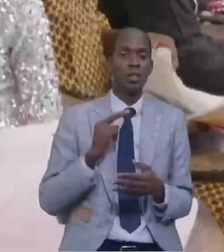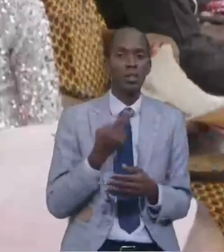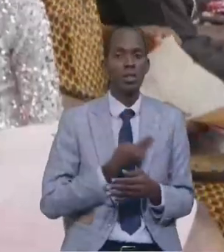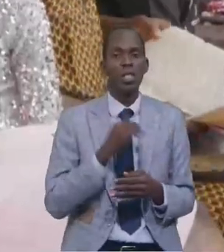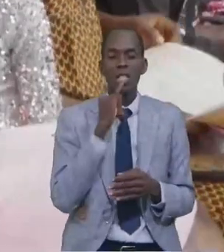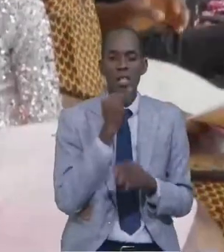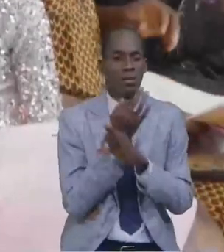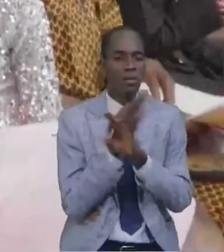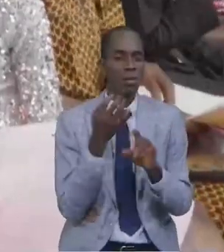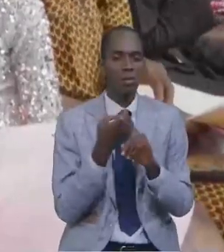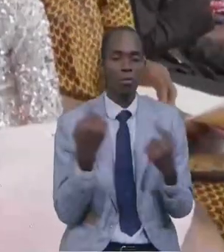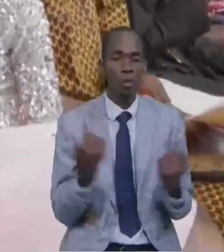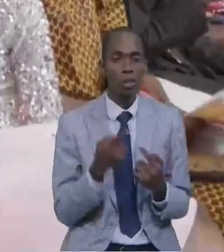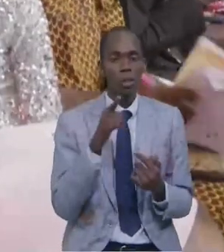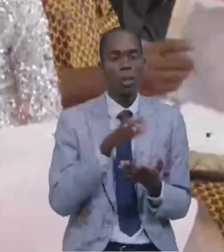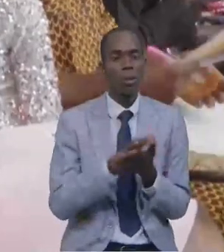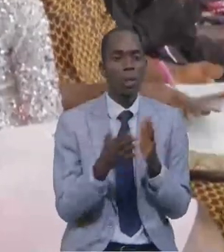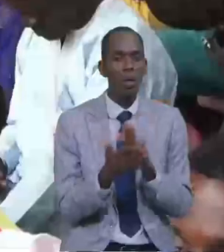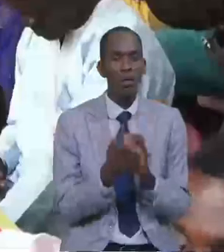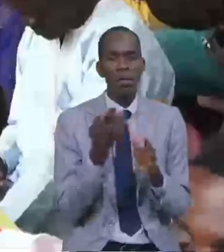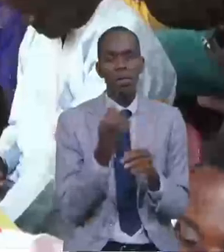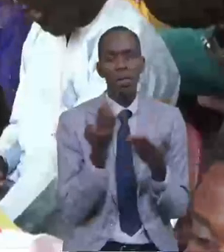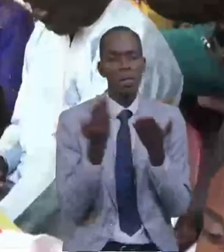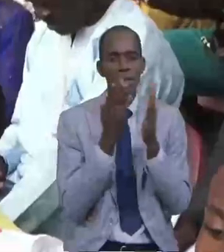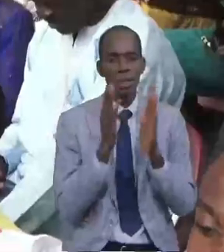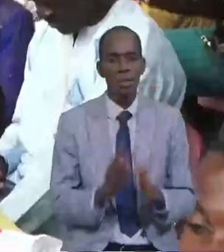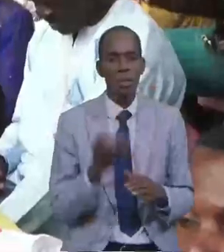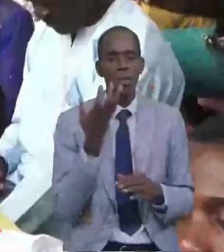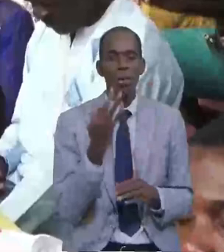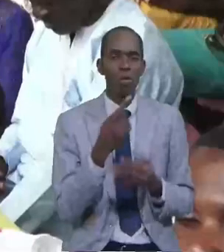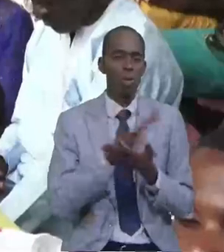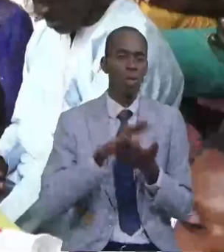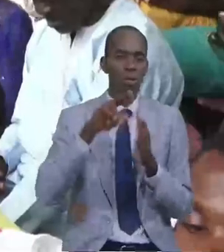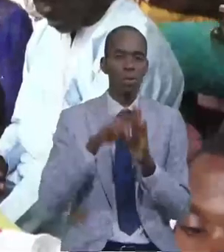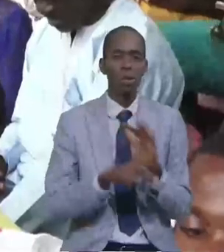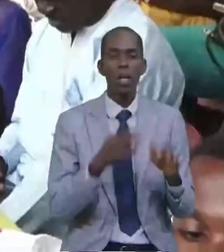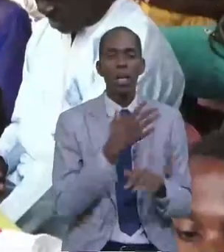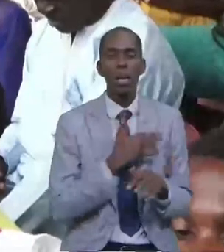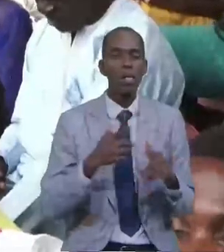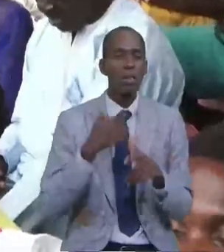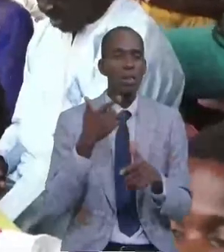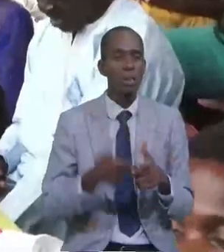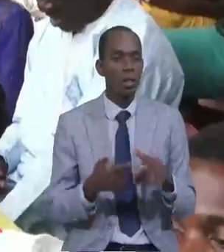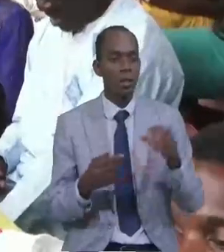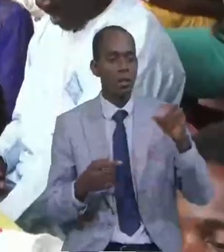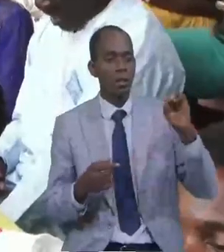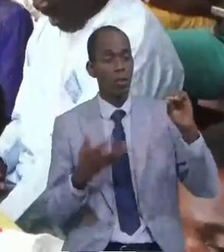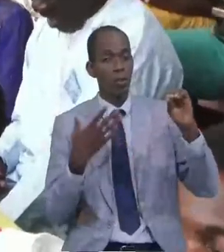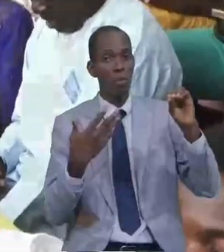la justice. Lettre suivante, la stupidité ôtée par la